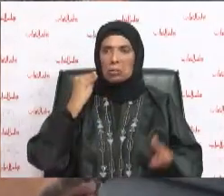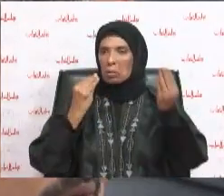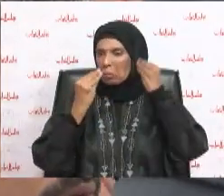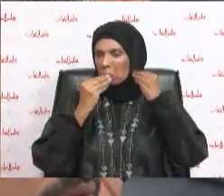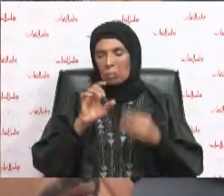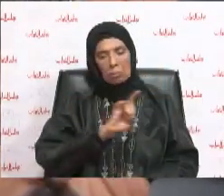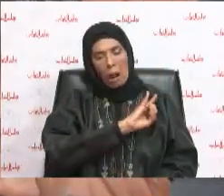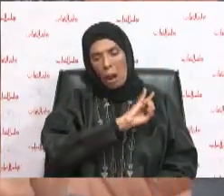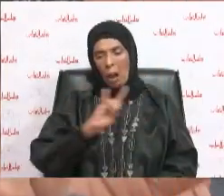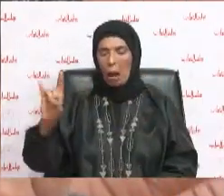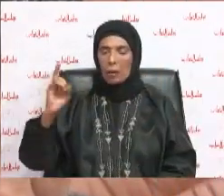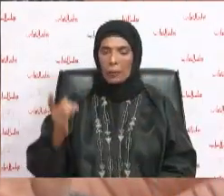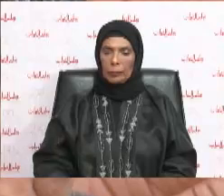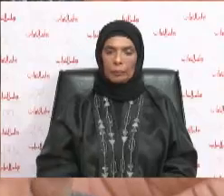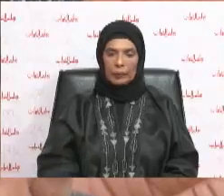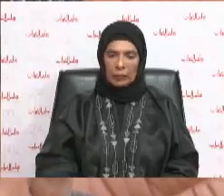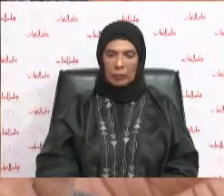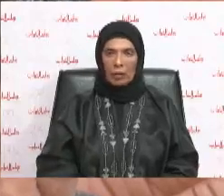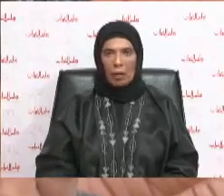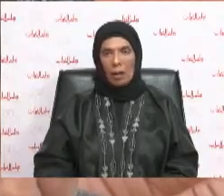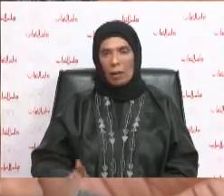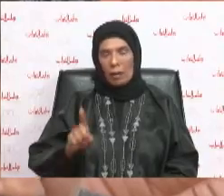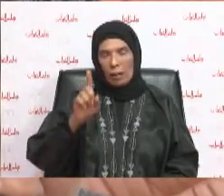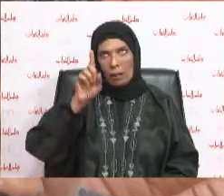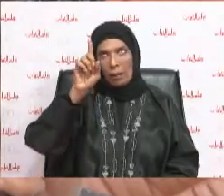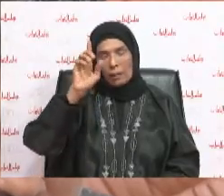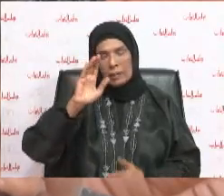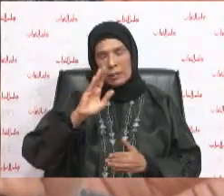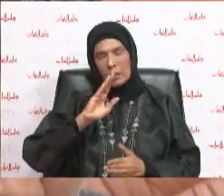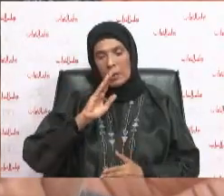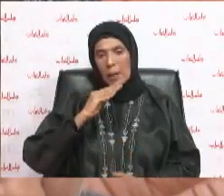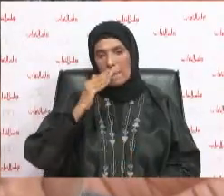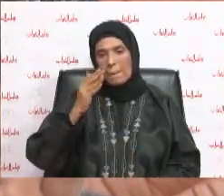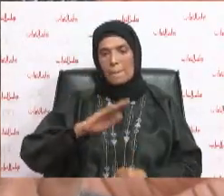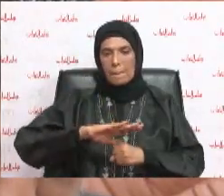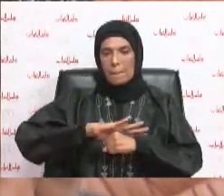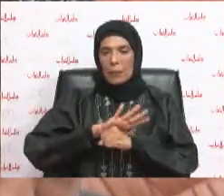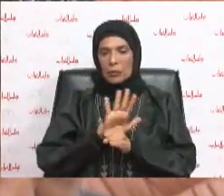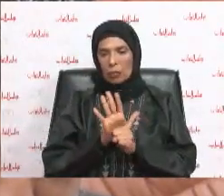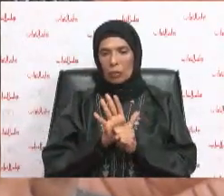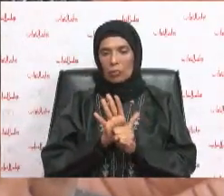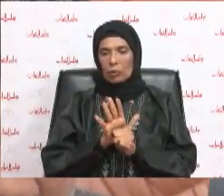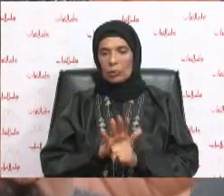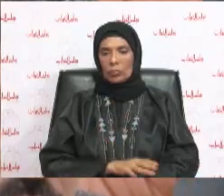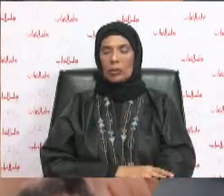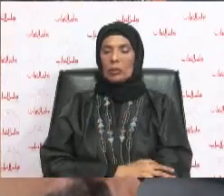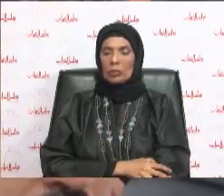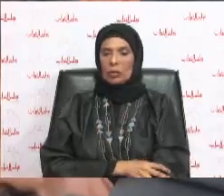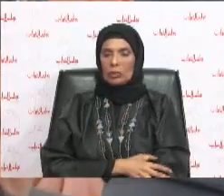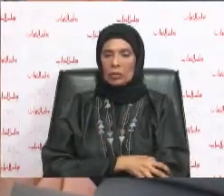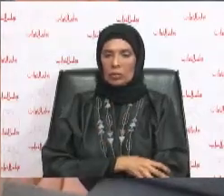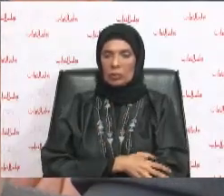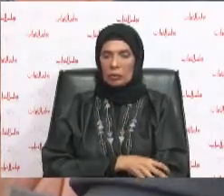إحنا ما نتعلم من تجاربنا، والله يستر من القادم. أيام الكورونا معالي الرئيس وانت كنت موجود في المجلس السابق، كان